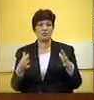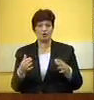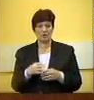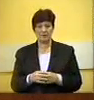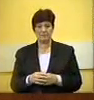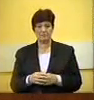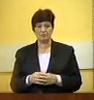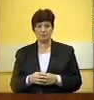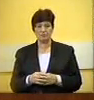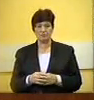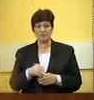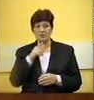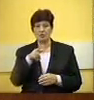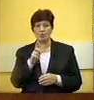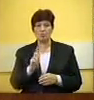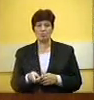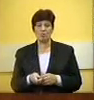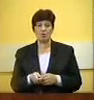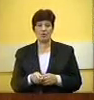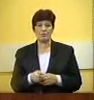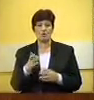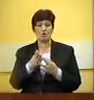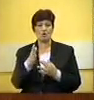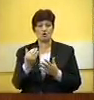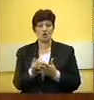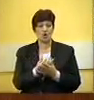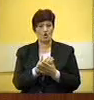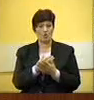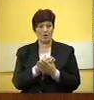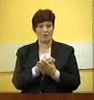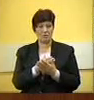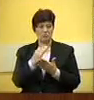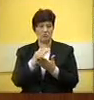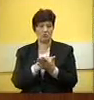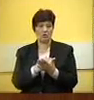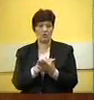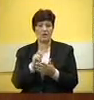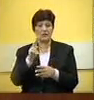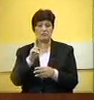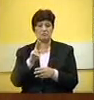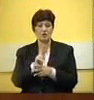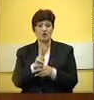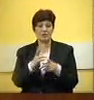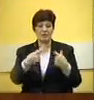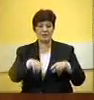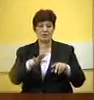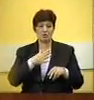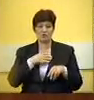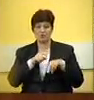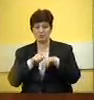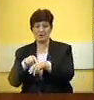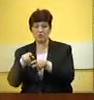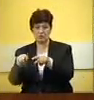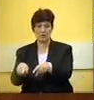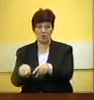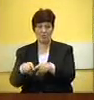model. I to moramo, da li je to kroz novi zahvat ili kroz toga što će država deo svojih drugih priliva